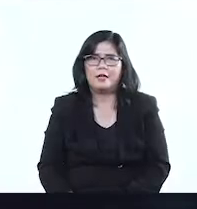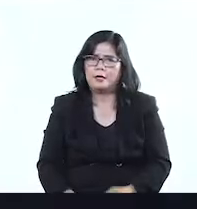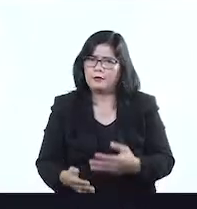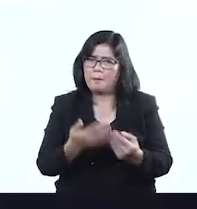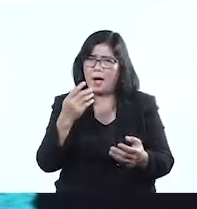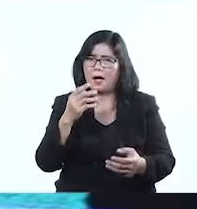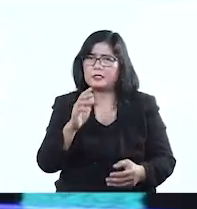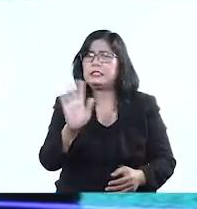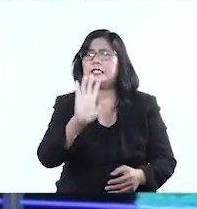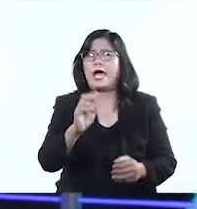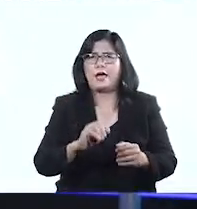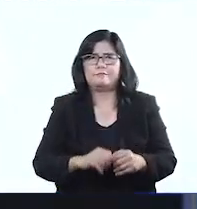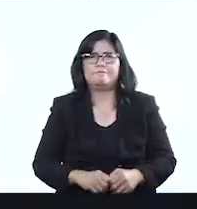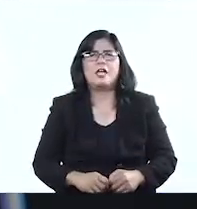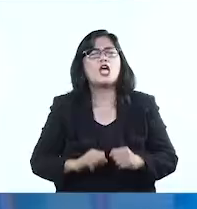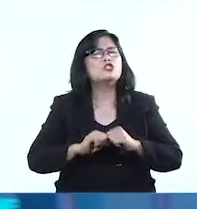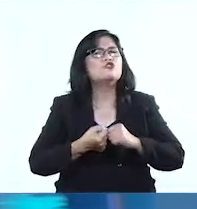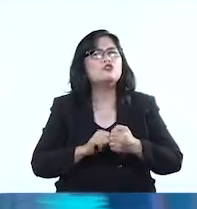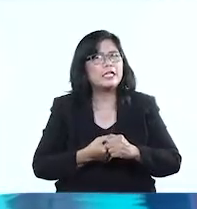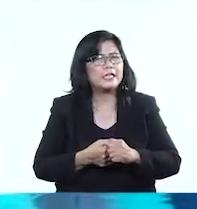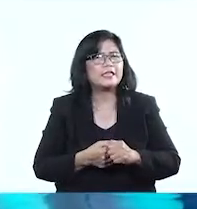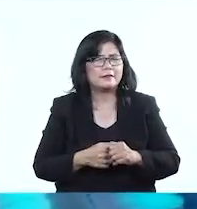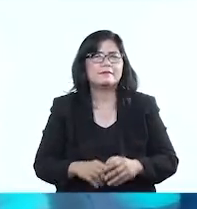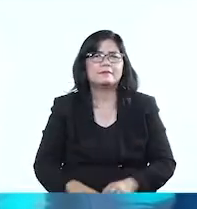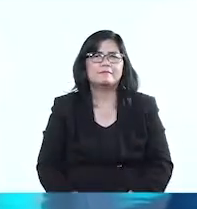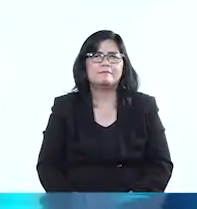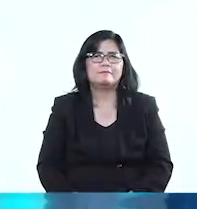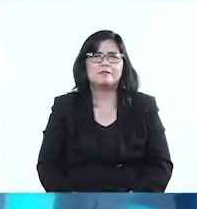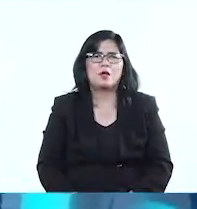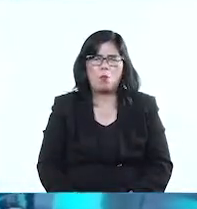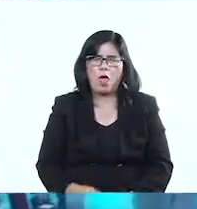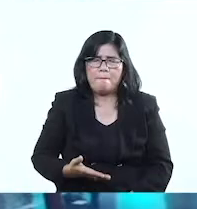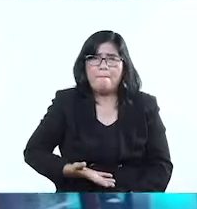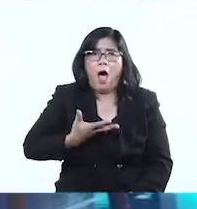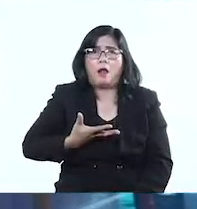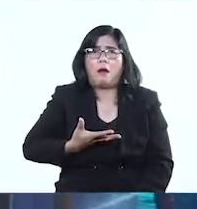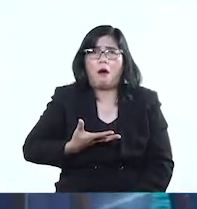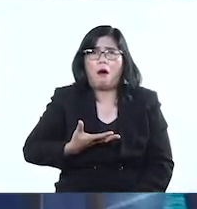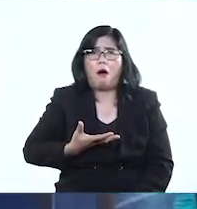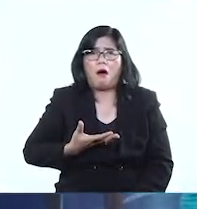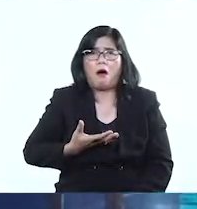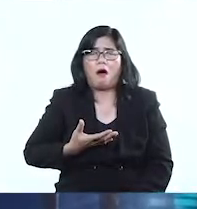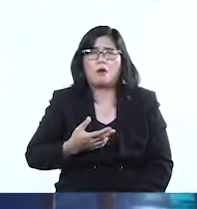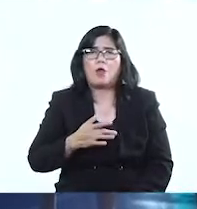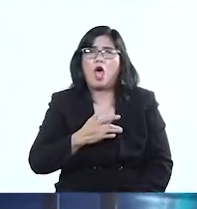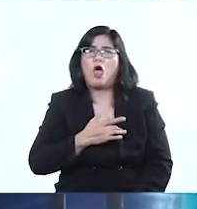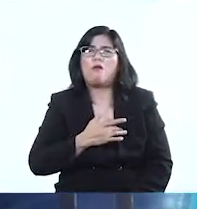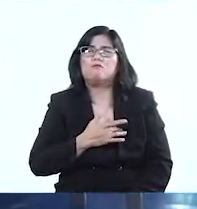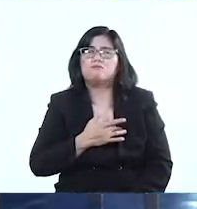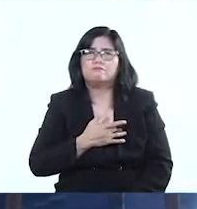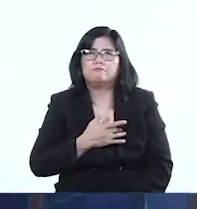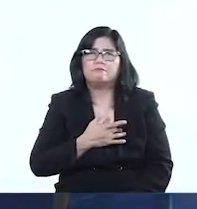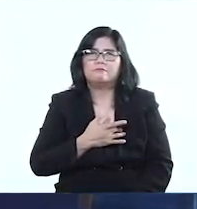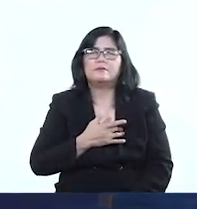now Hai Bro boleh marah sama saya Karena sudah pernah luka oleh orangtua saudara Hai saya juga